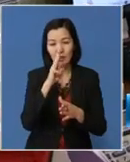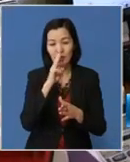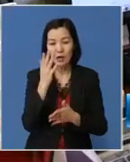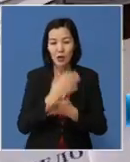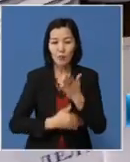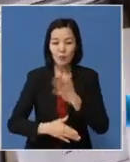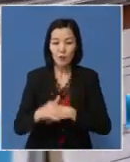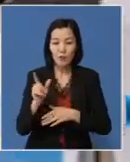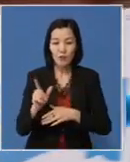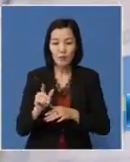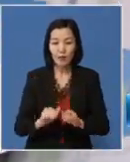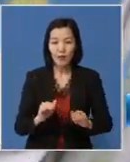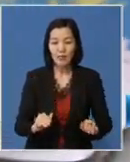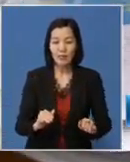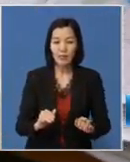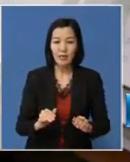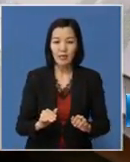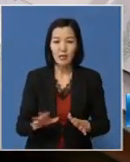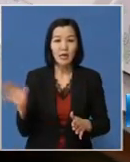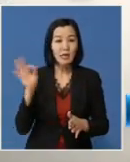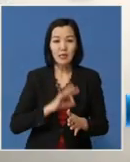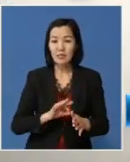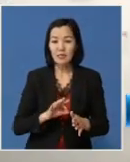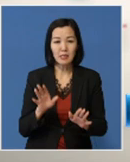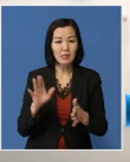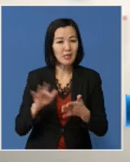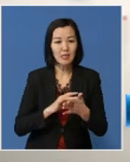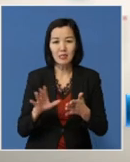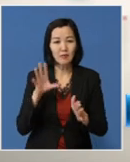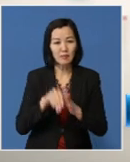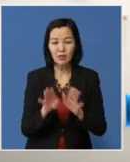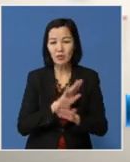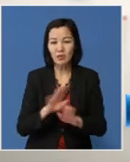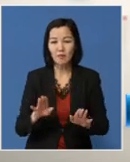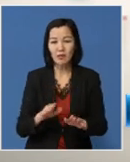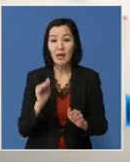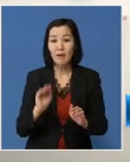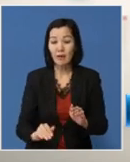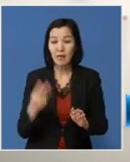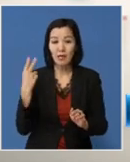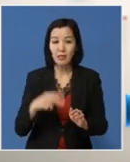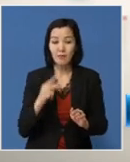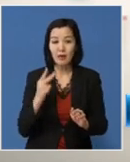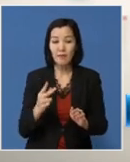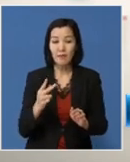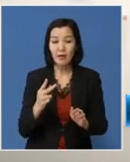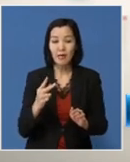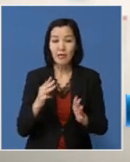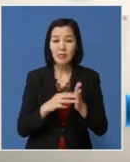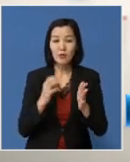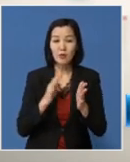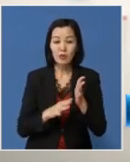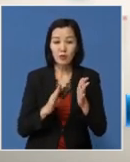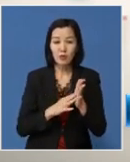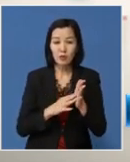баланың жәрдемақысы кіріс ретінде есептелінбейді. Ал балаларға 20789 теңге мөлшерінде бекітілген төлемді